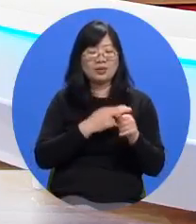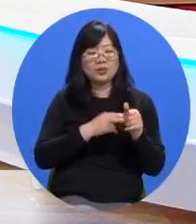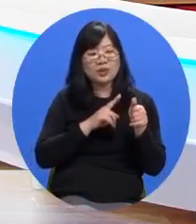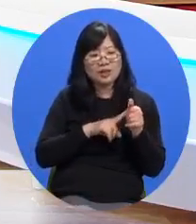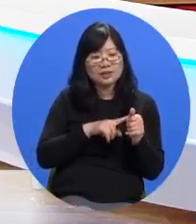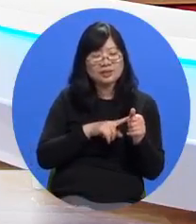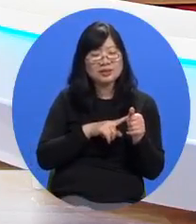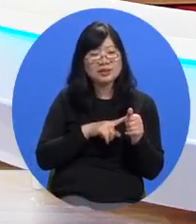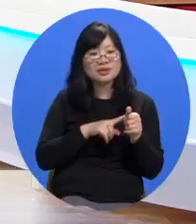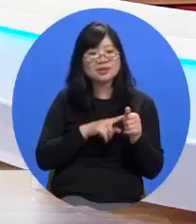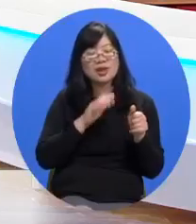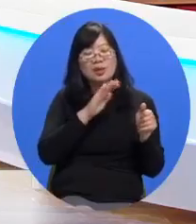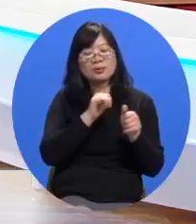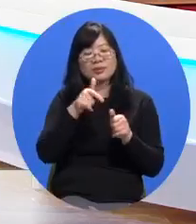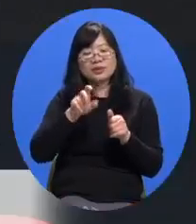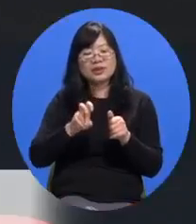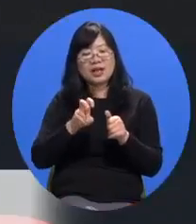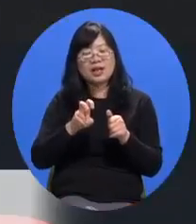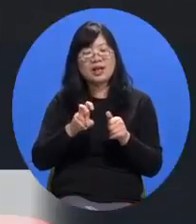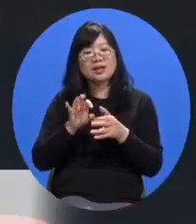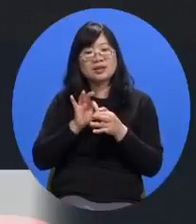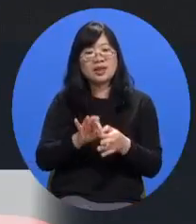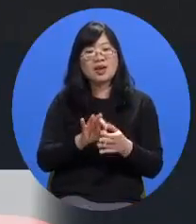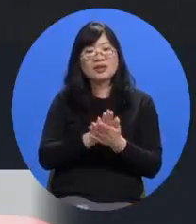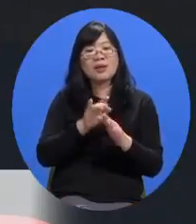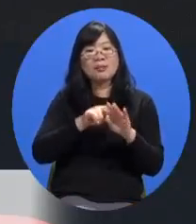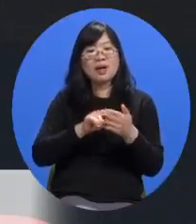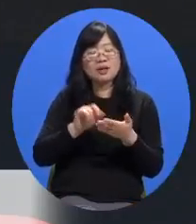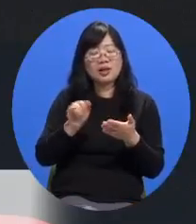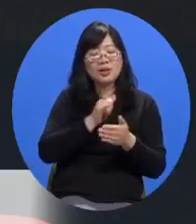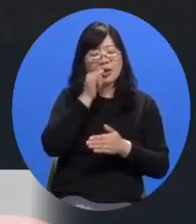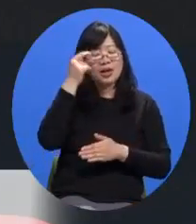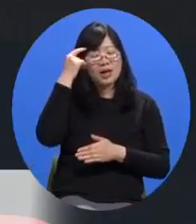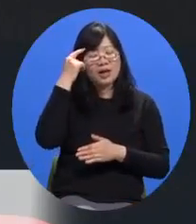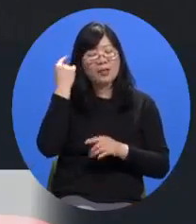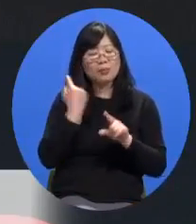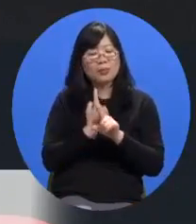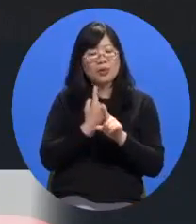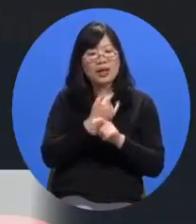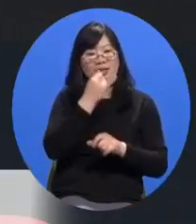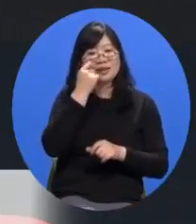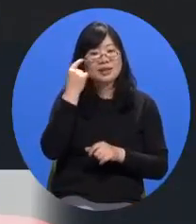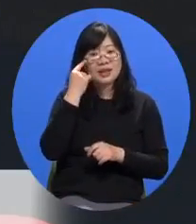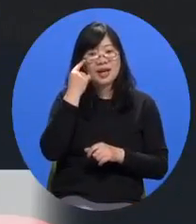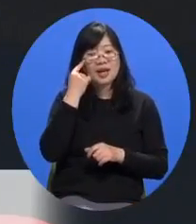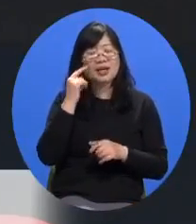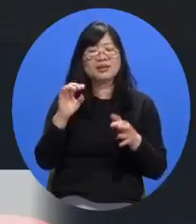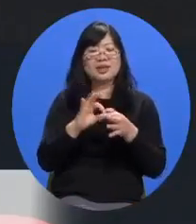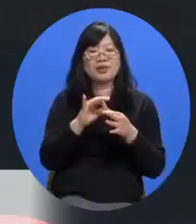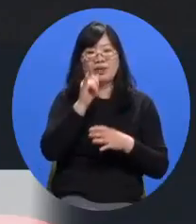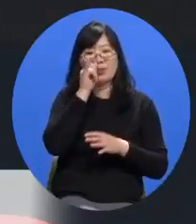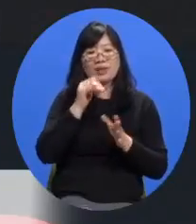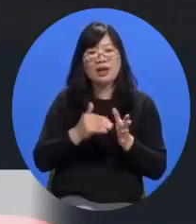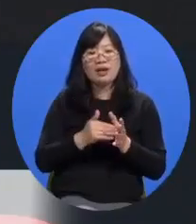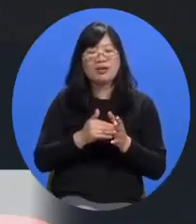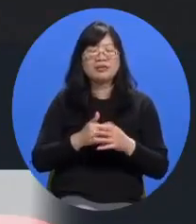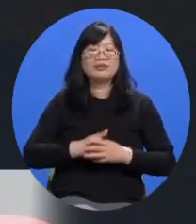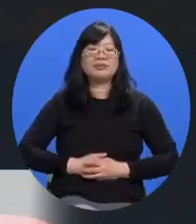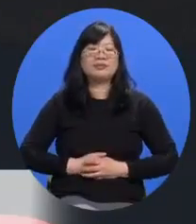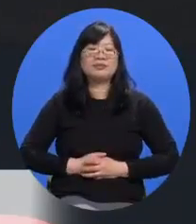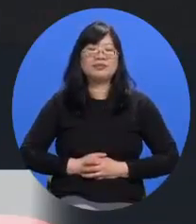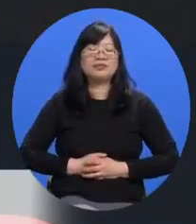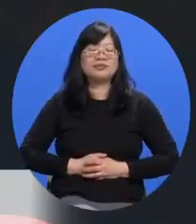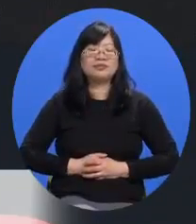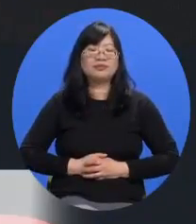교사들이 사명감을 유지하면서 열정적으로 네. 갈 수 있도록 우리가 보완을 할까 네. 이 말씀하고 연결이 되네요. 우리 박정현 선생님.